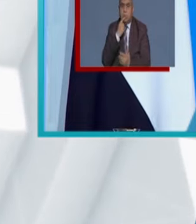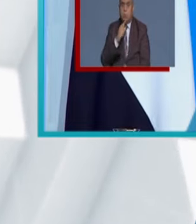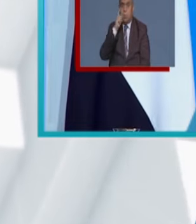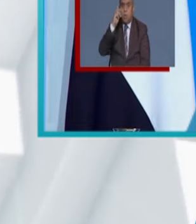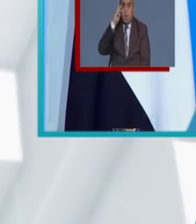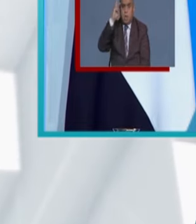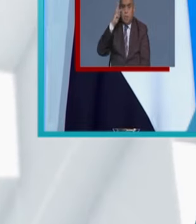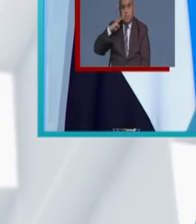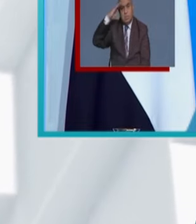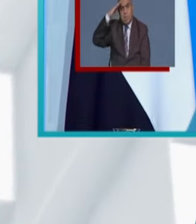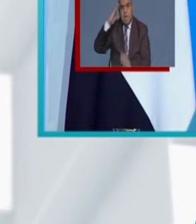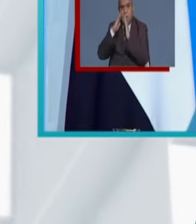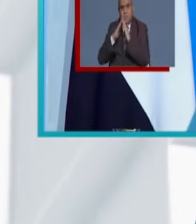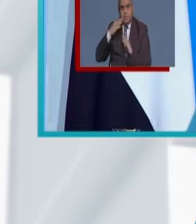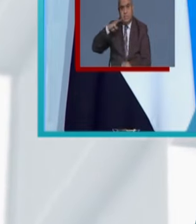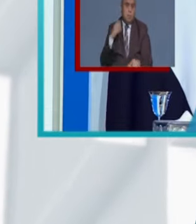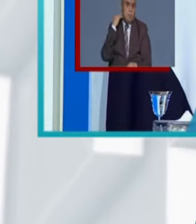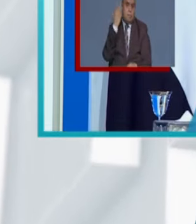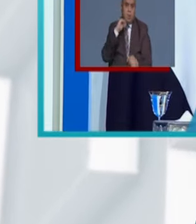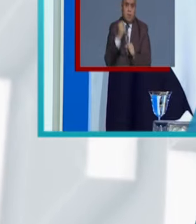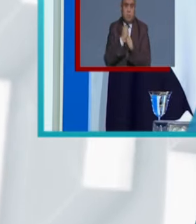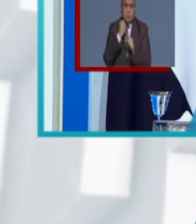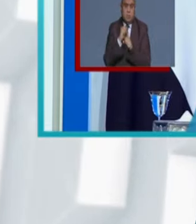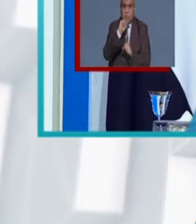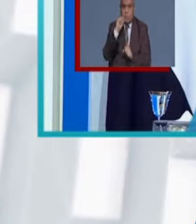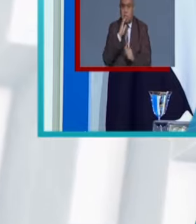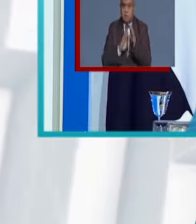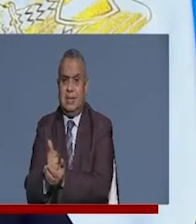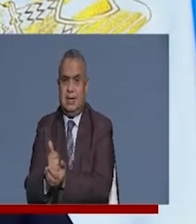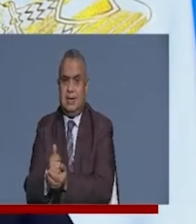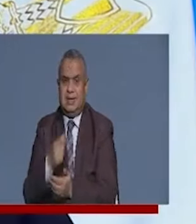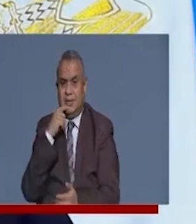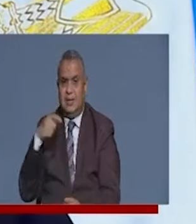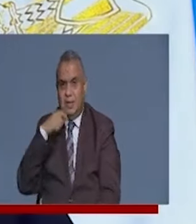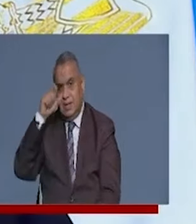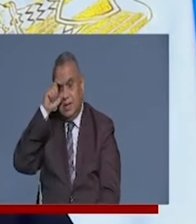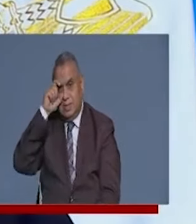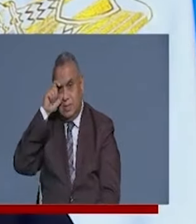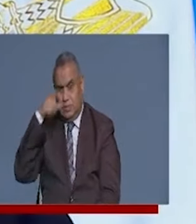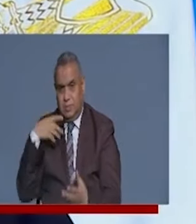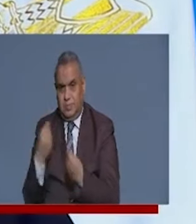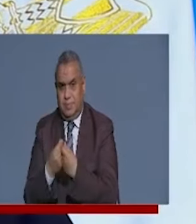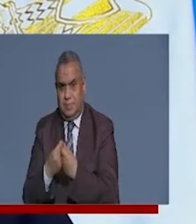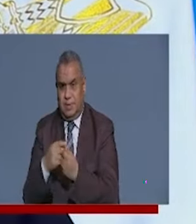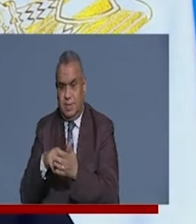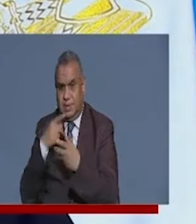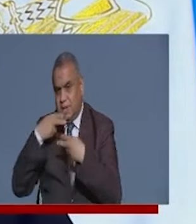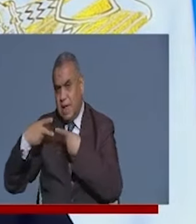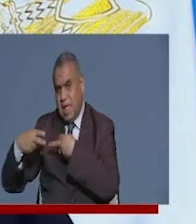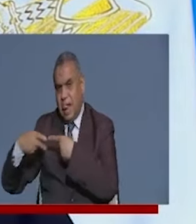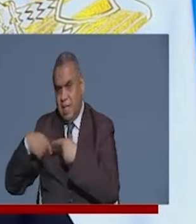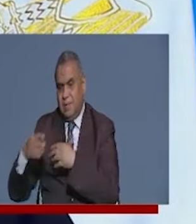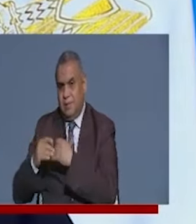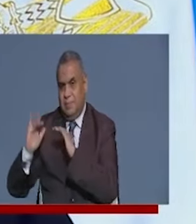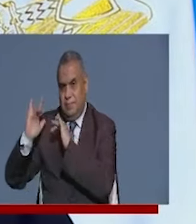مدبولي حوالين النقطة دي تحديدا. نسمع مع حضراتكم. مثلا الدكتور مصطفى، أثناء الكلام من